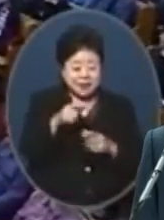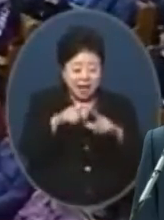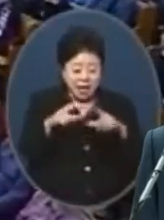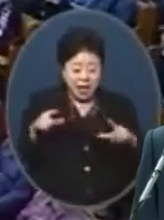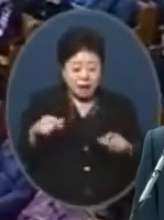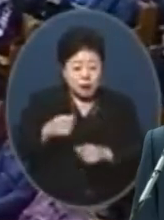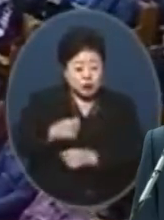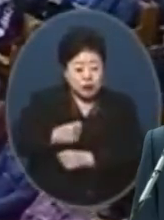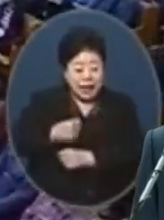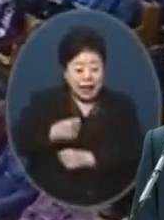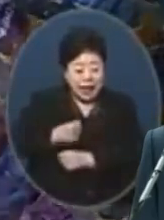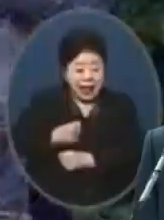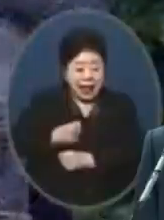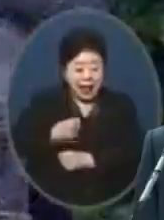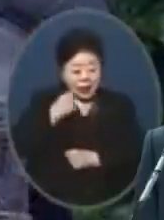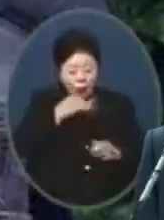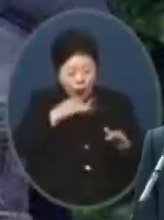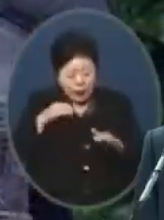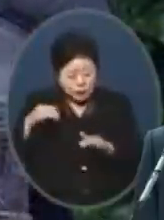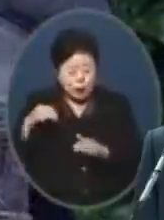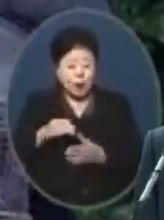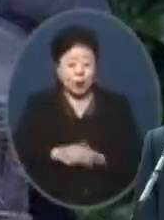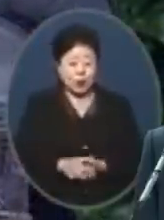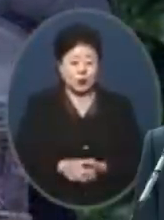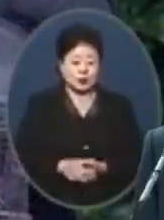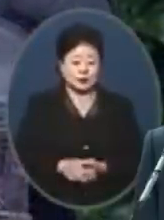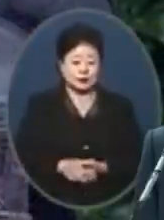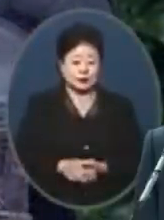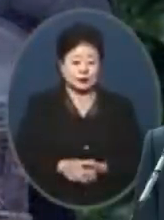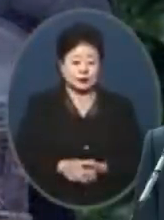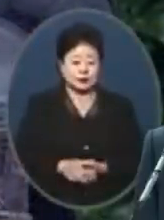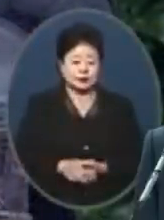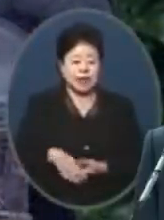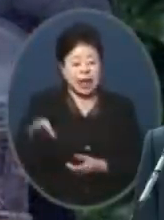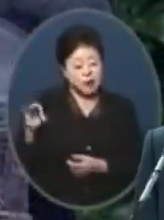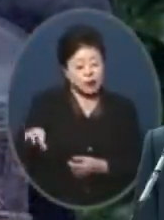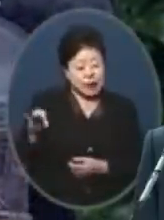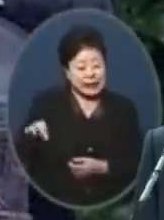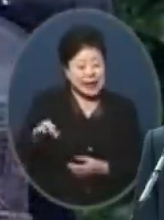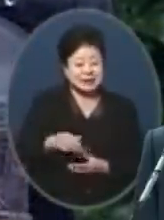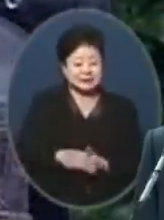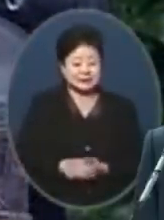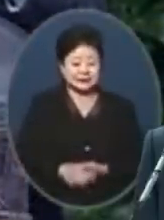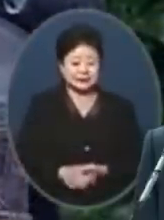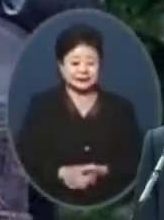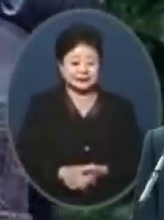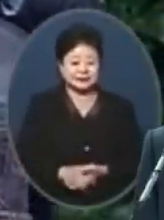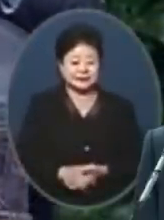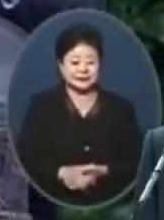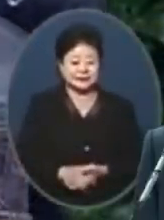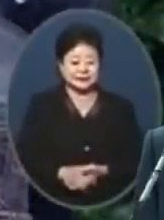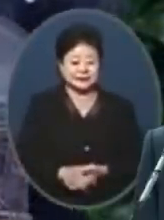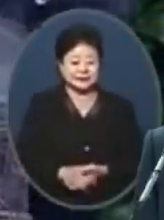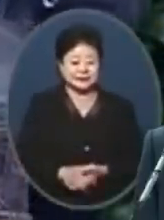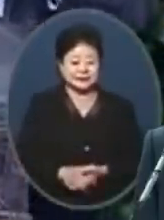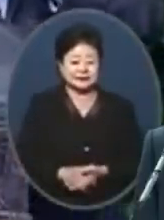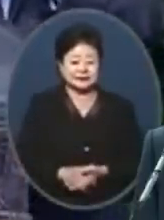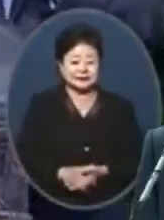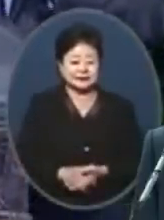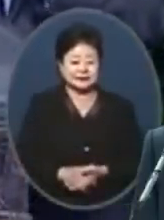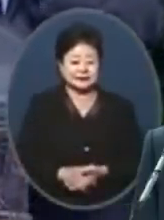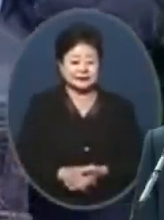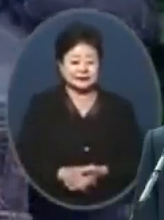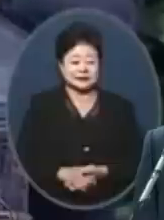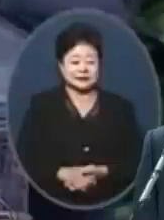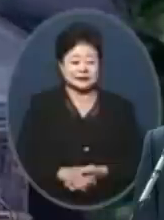애굽의 군대도 홍해수도 아무것도 아니다. Because in the hand of God, the soldiers